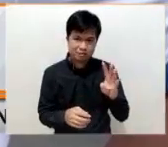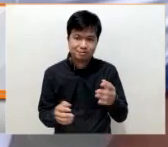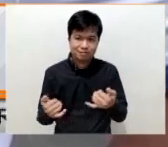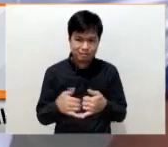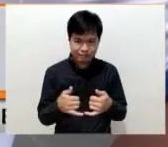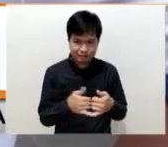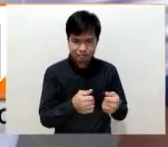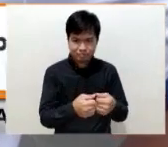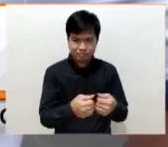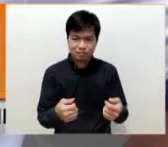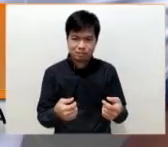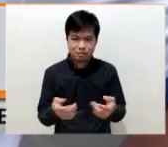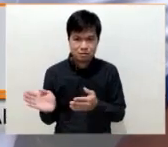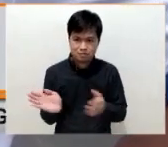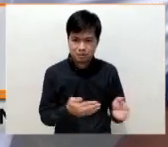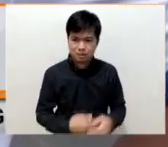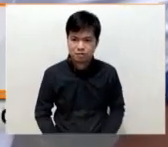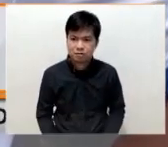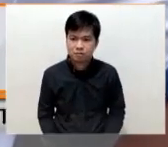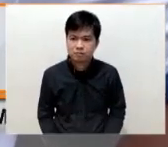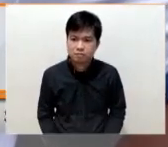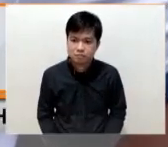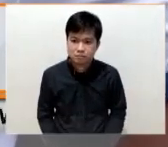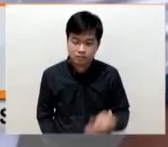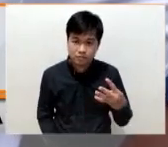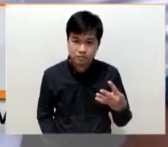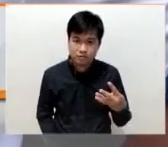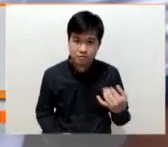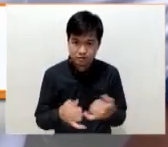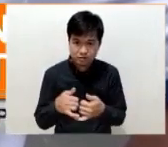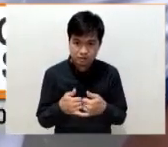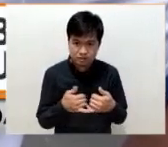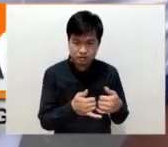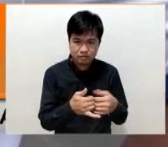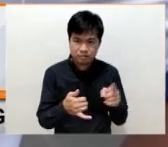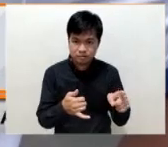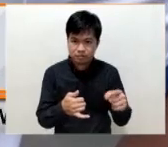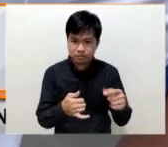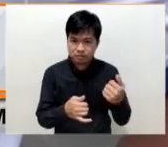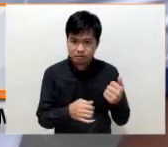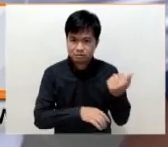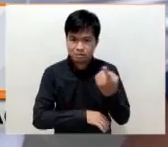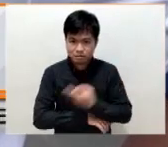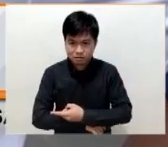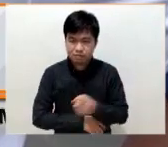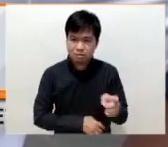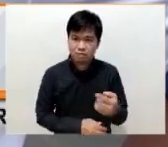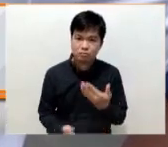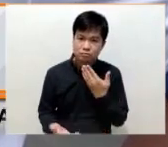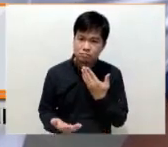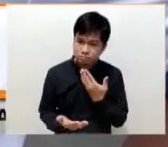Four games in like 10 days. So again, those are going to be good tests for us.